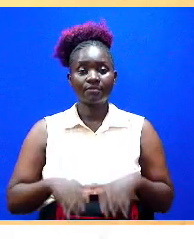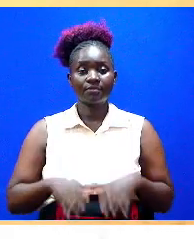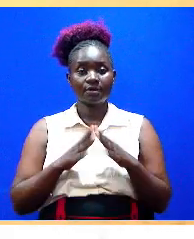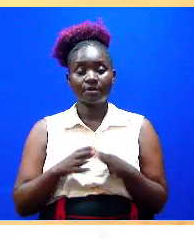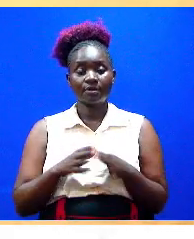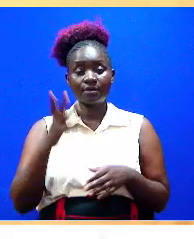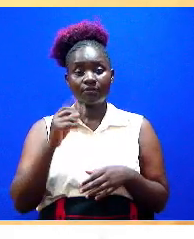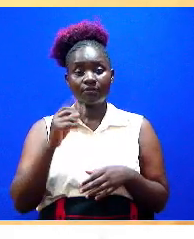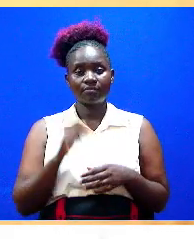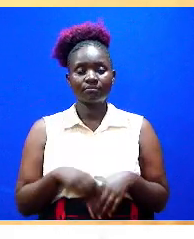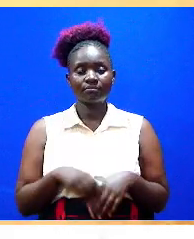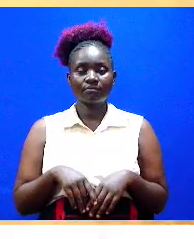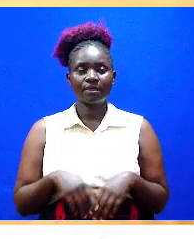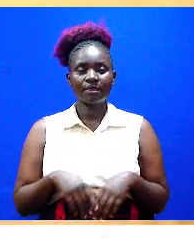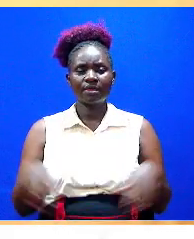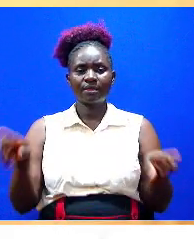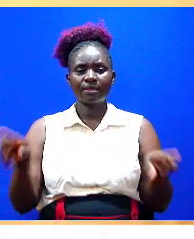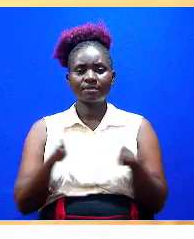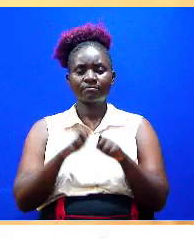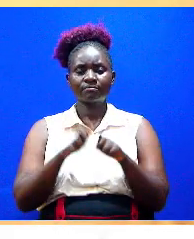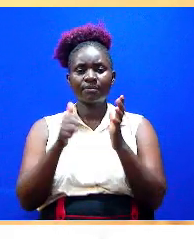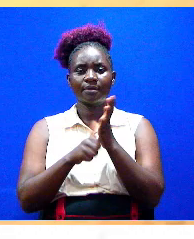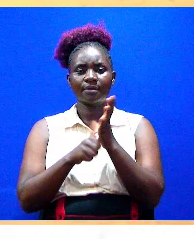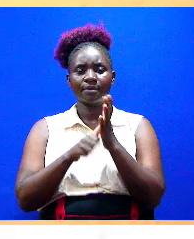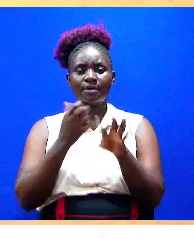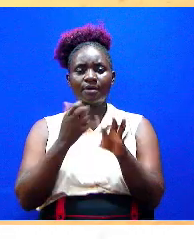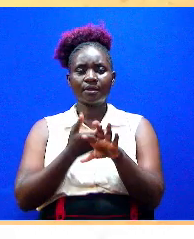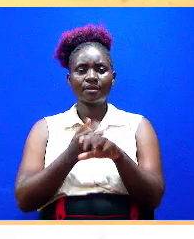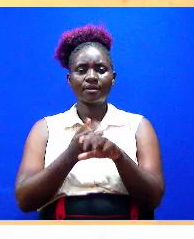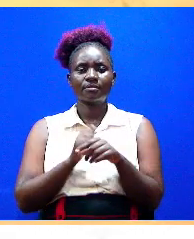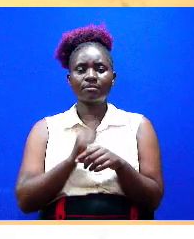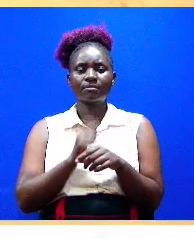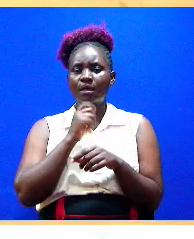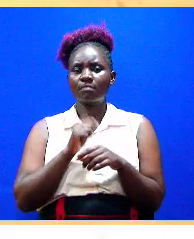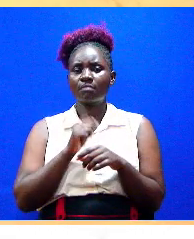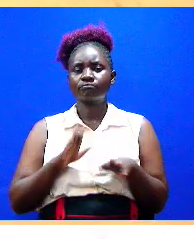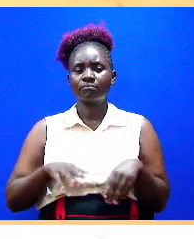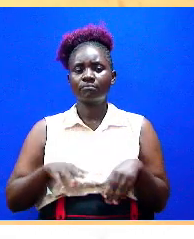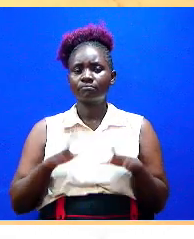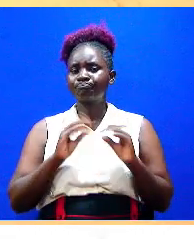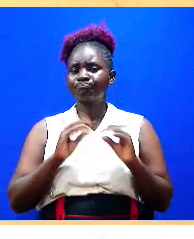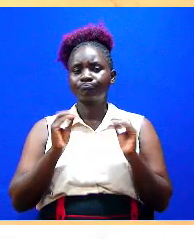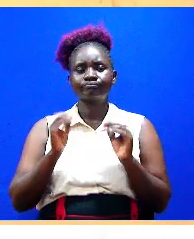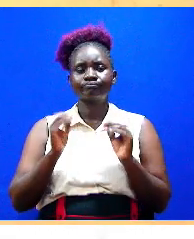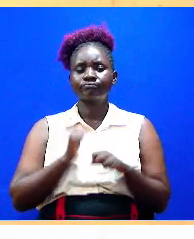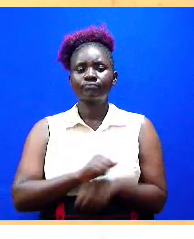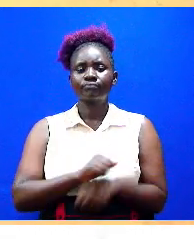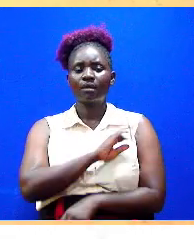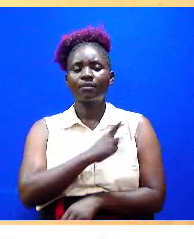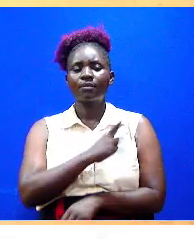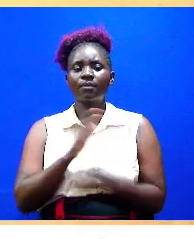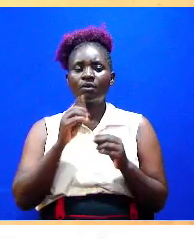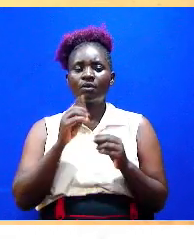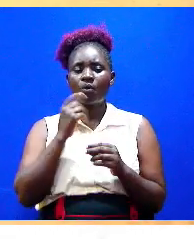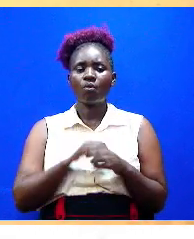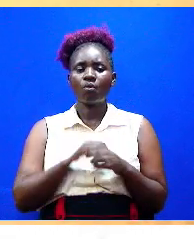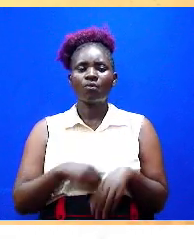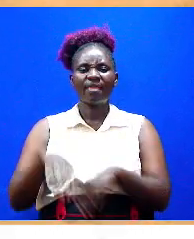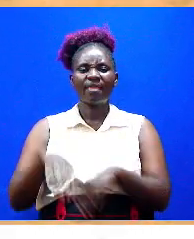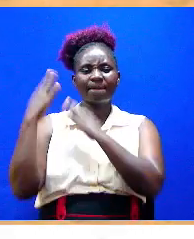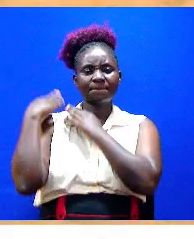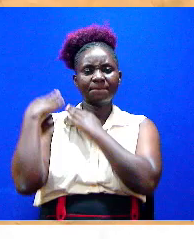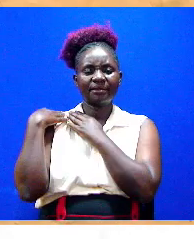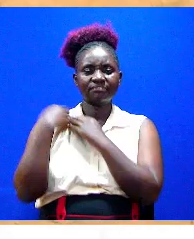Ono wono mochando ina voro wa roromo kongu. Numu ngina chinguru chia moera ile talinguru. Ono mumuro imogeti musigo umulito wa era